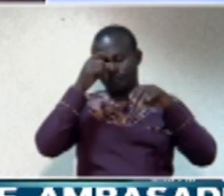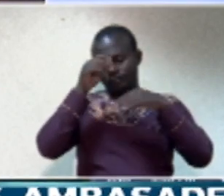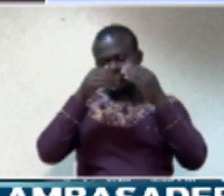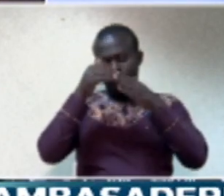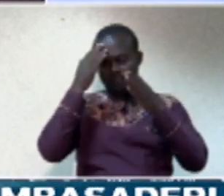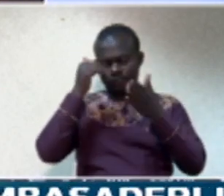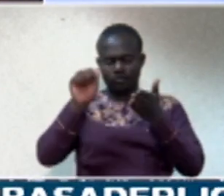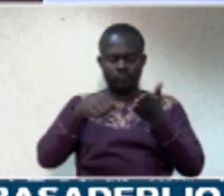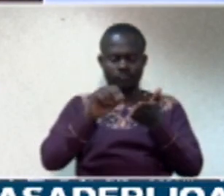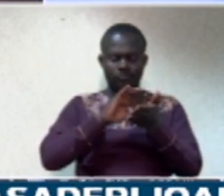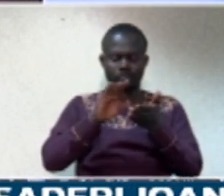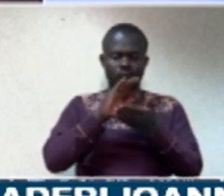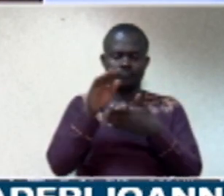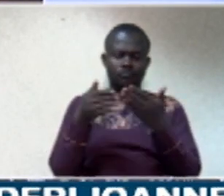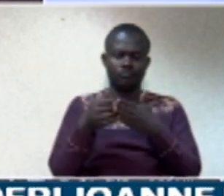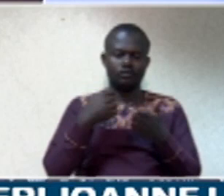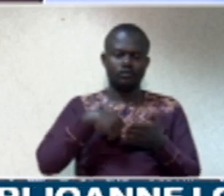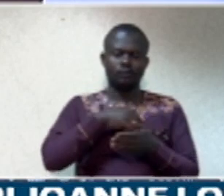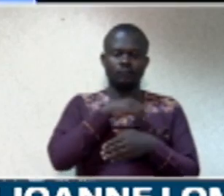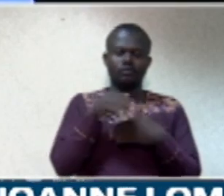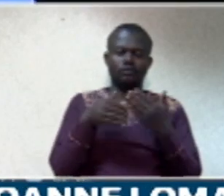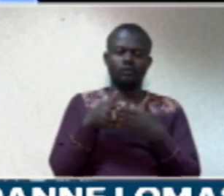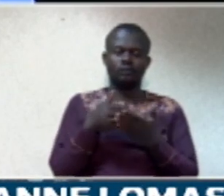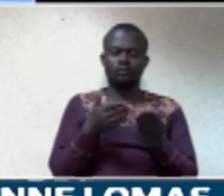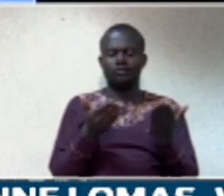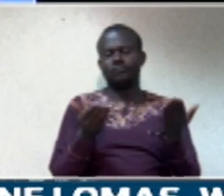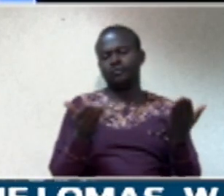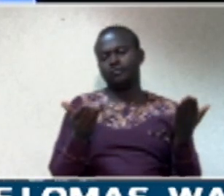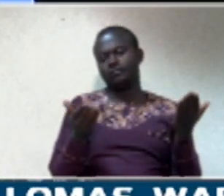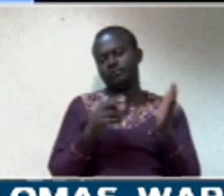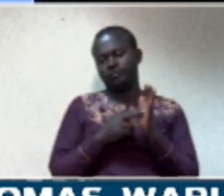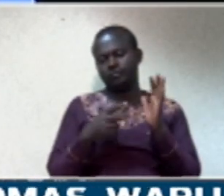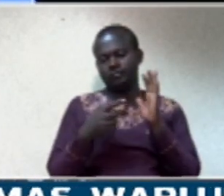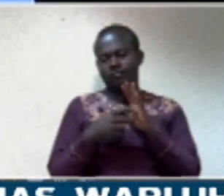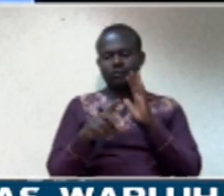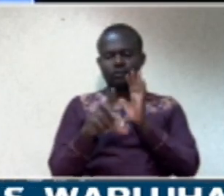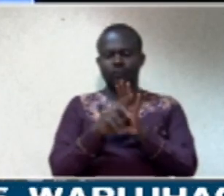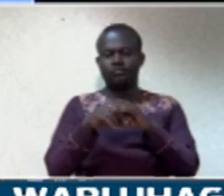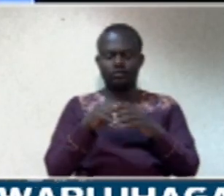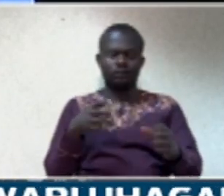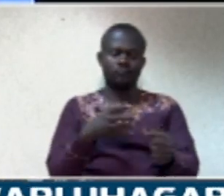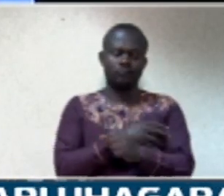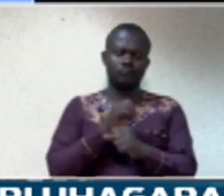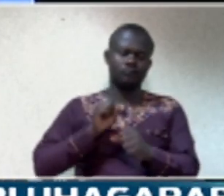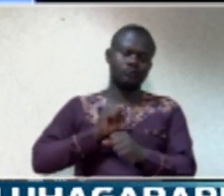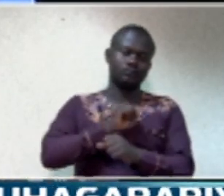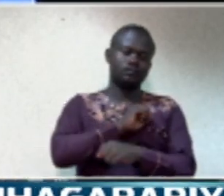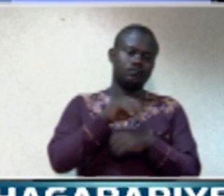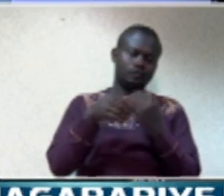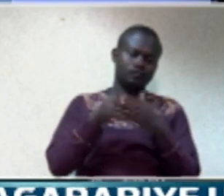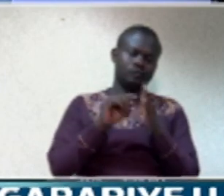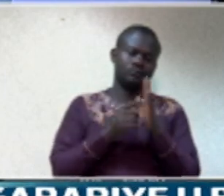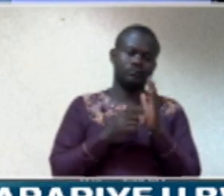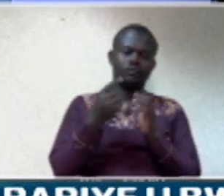ushyireho umukono utangazwe ariko iyo ari umushinga w'itegeko uri mu bubasha bwa Sena ingingo y'ijana